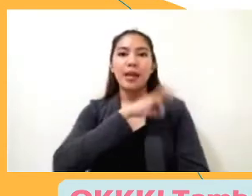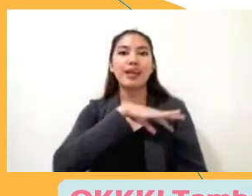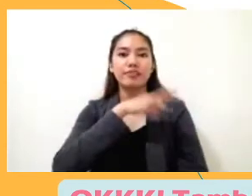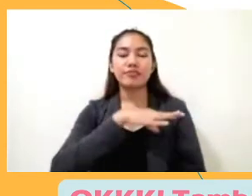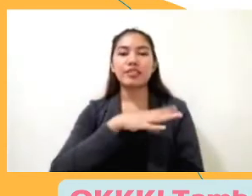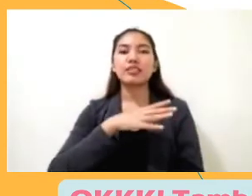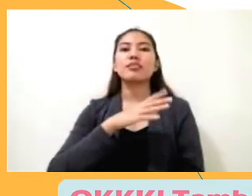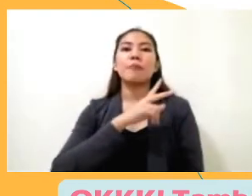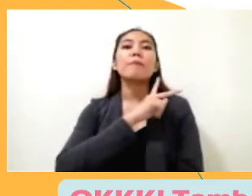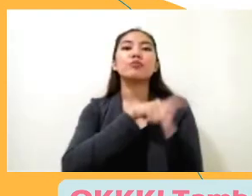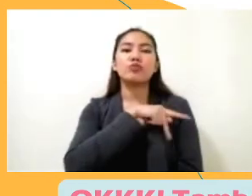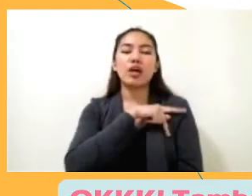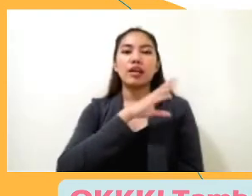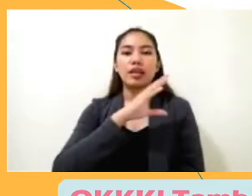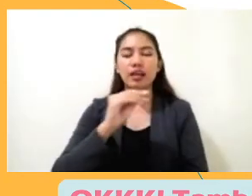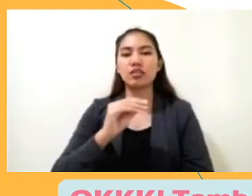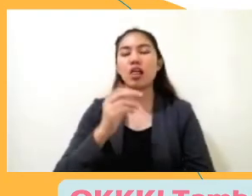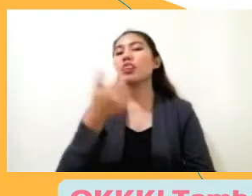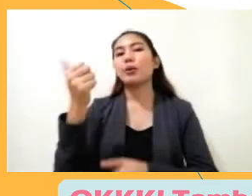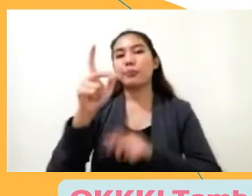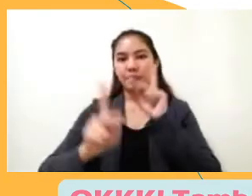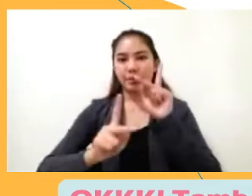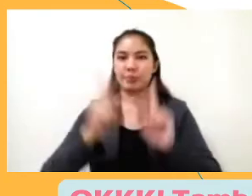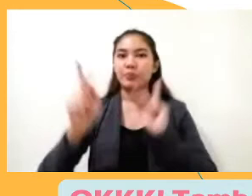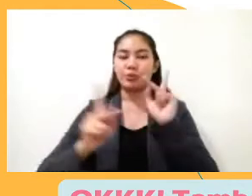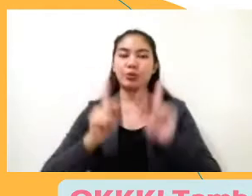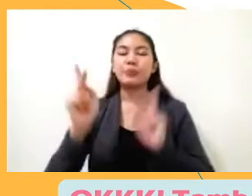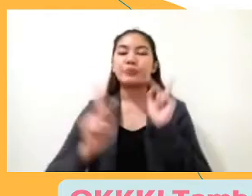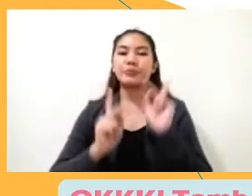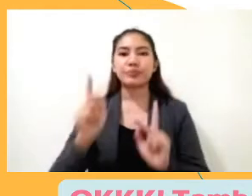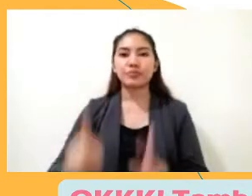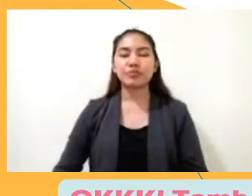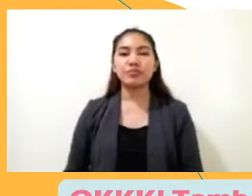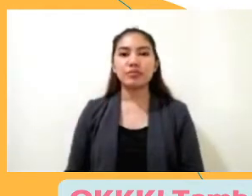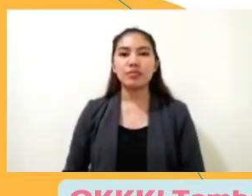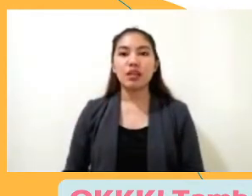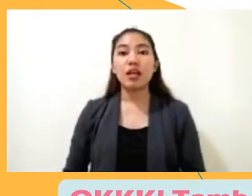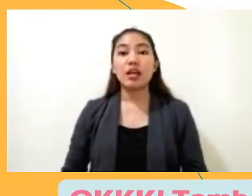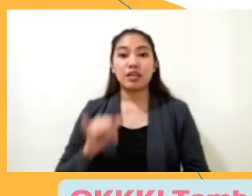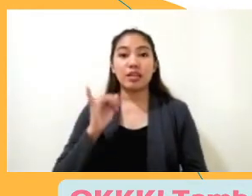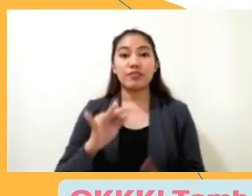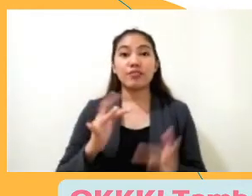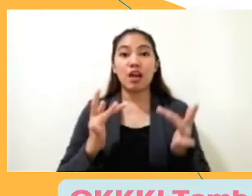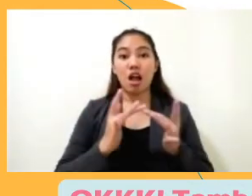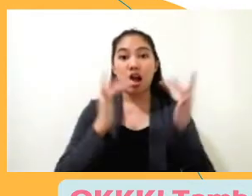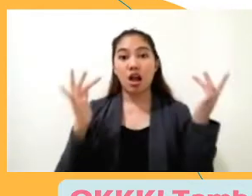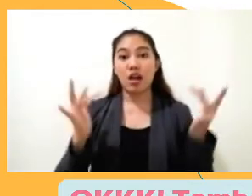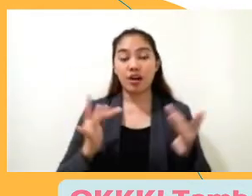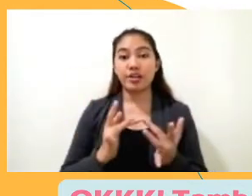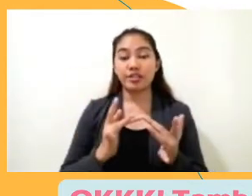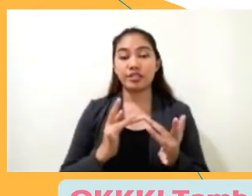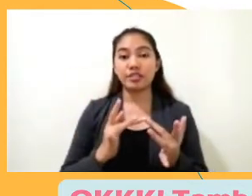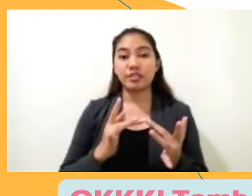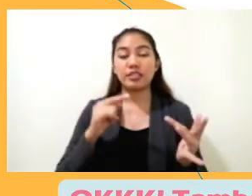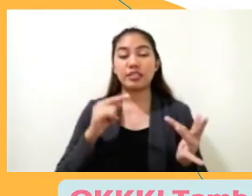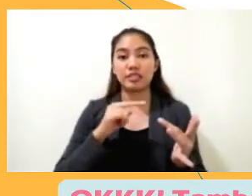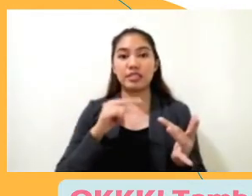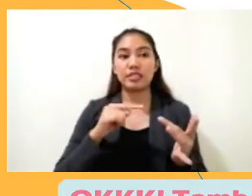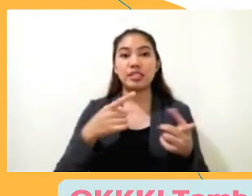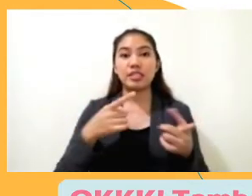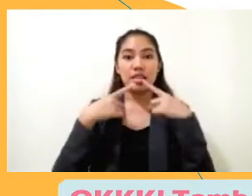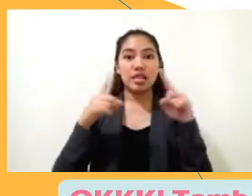din natin. Siyempre, kung tayo ay, ang puso natin ay maunlad or maunlad ang ating